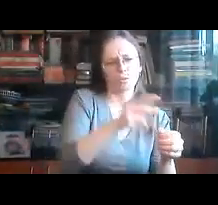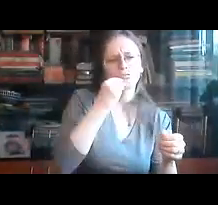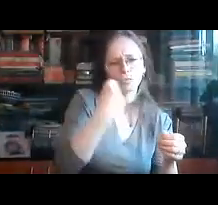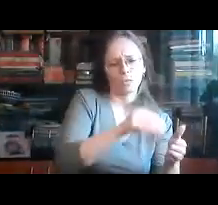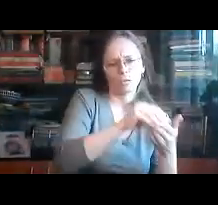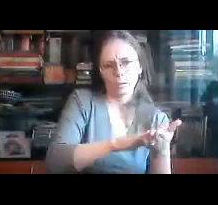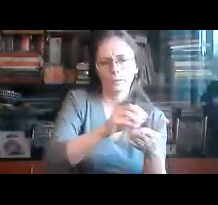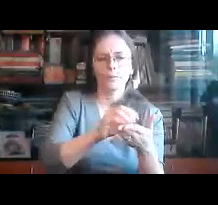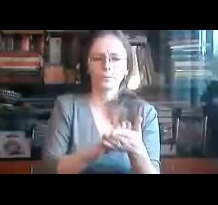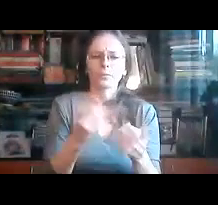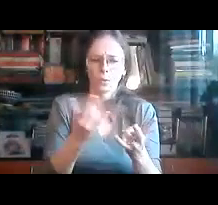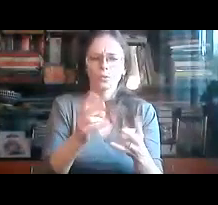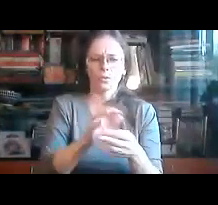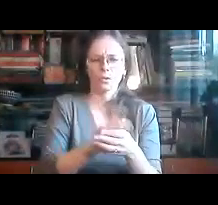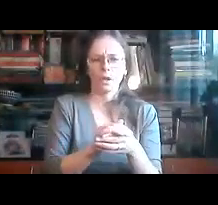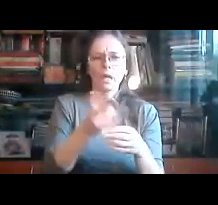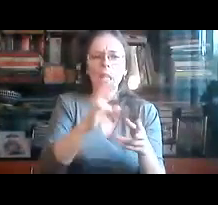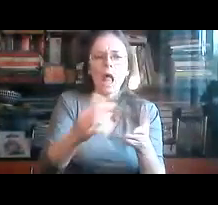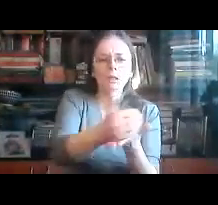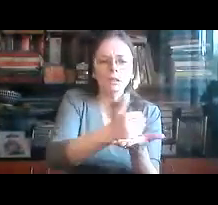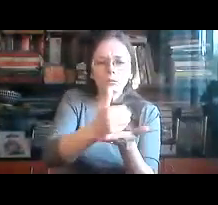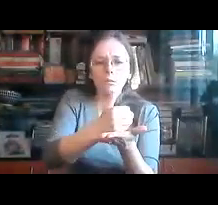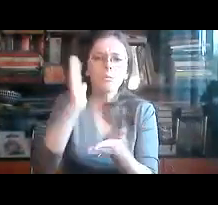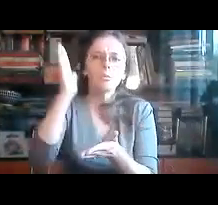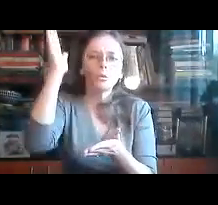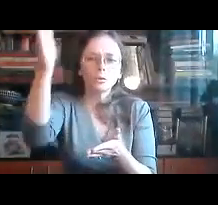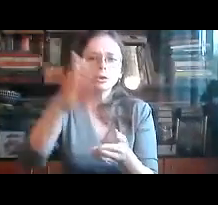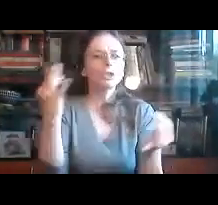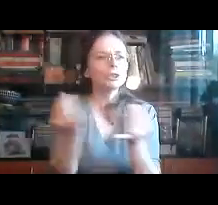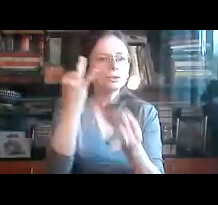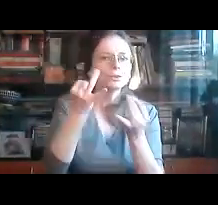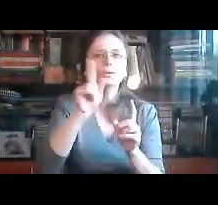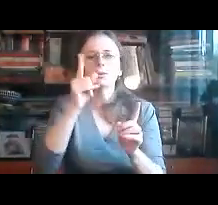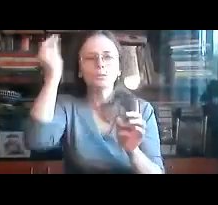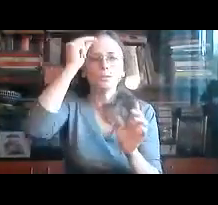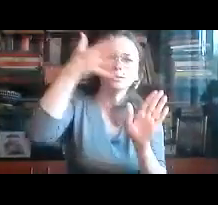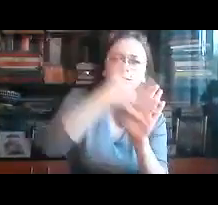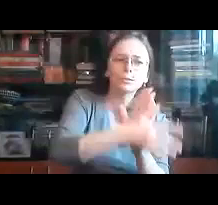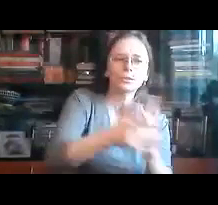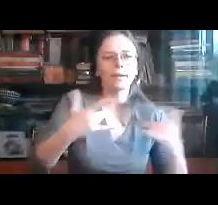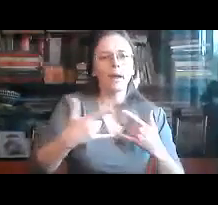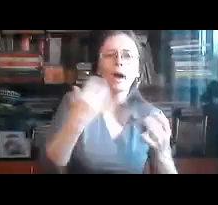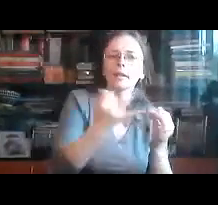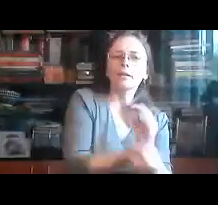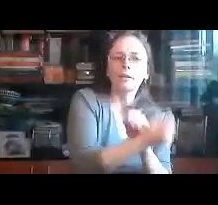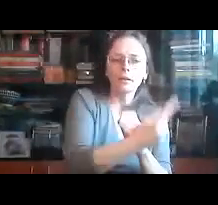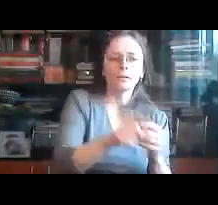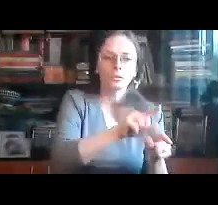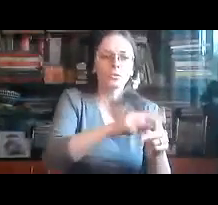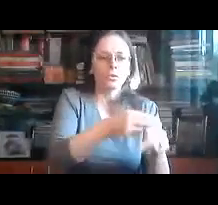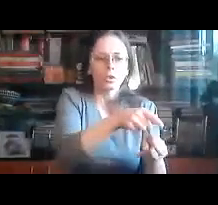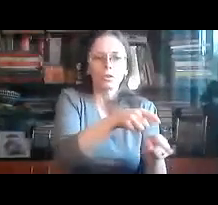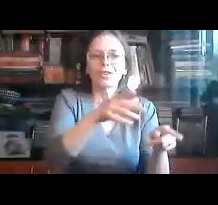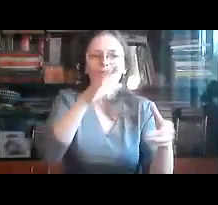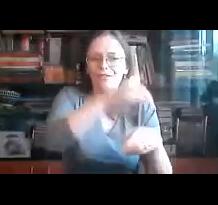для историков театра, для просто для людей, для того, которые ведь на это были затрачены же когда-то деньги, была премьера,